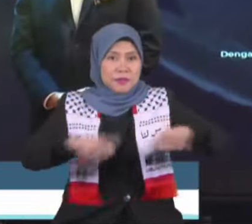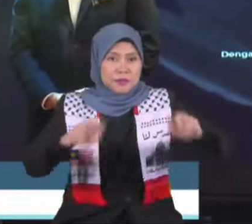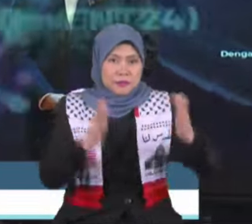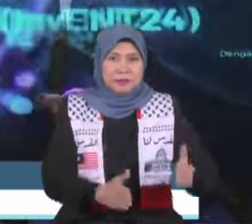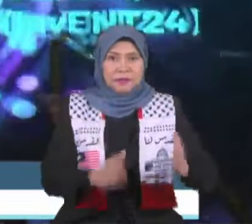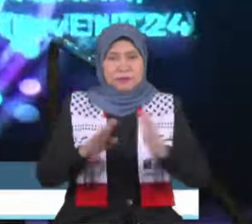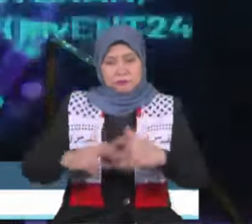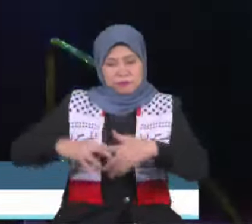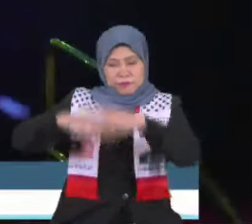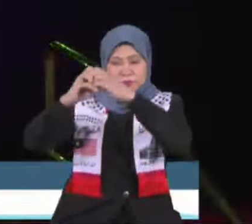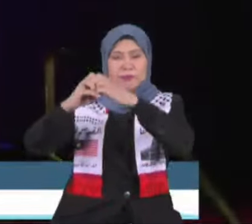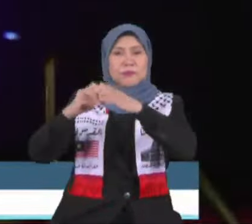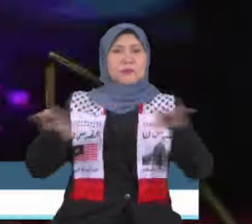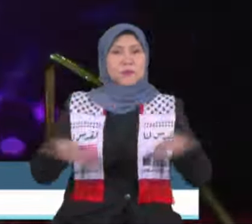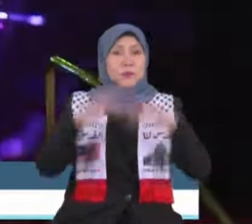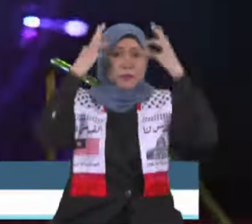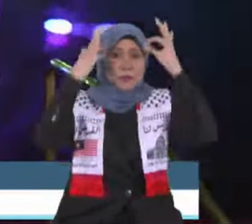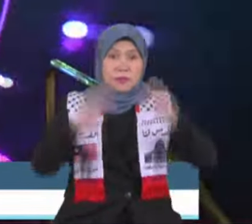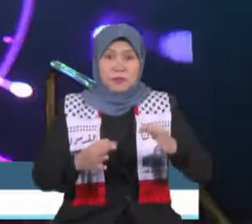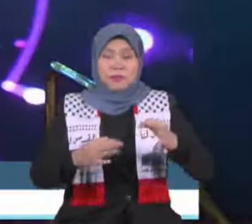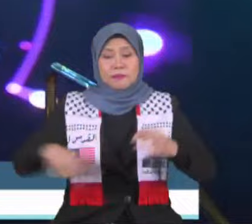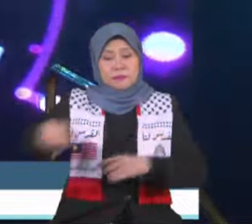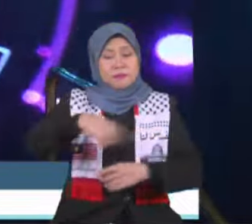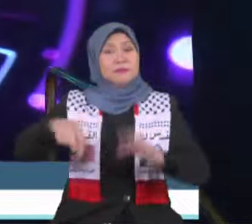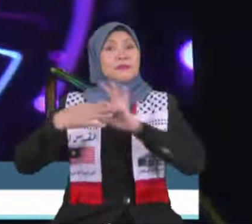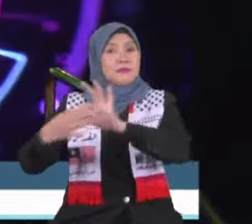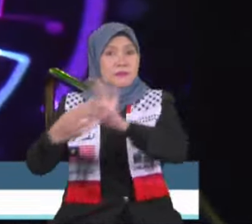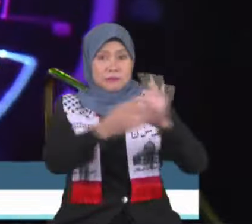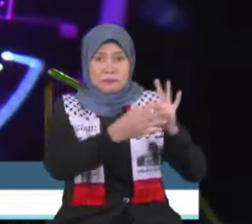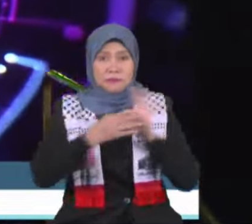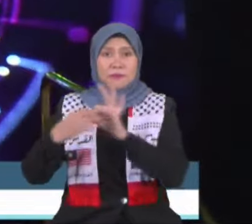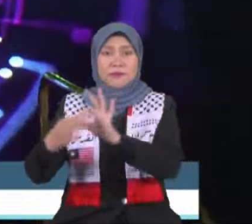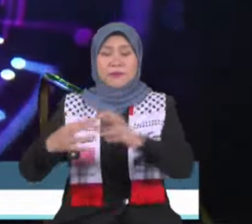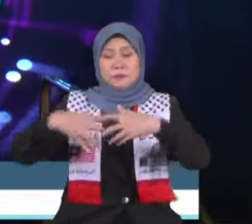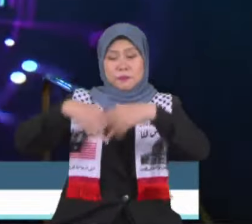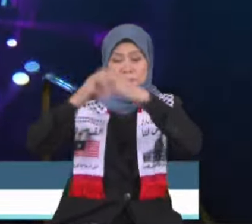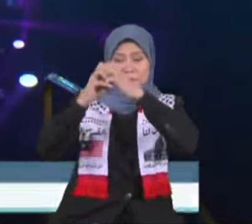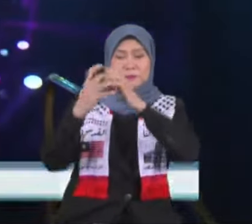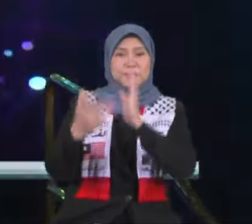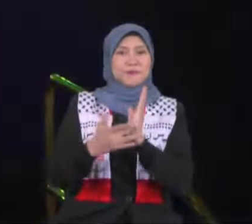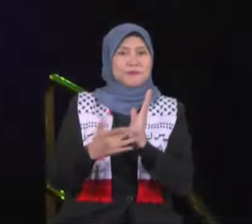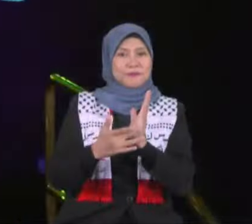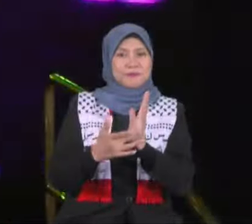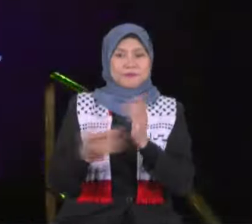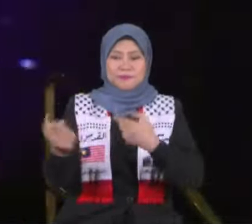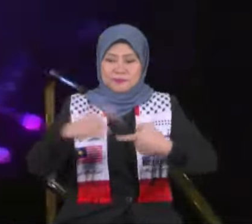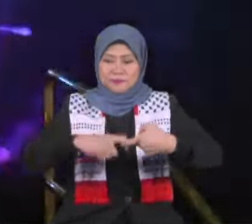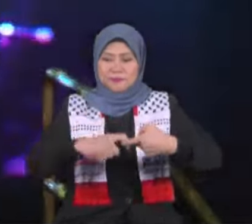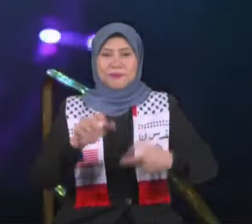penyelidik, pembangun dan pembuat keputusan bekerjasama untuk membangunkan teknologi